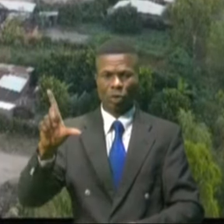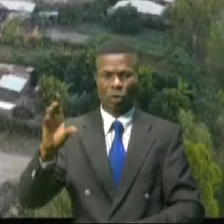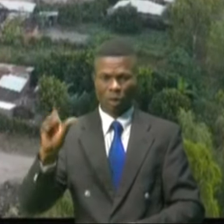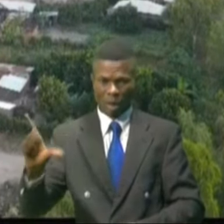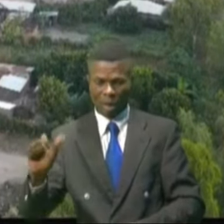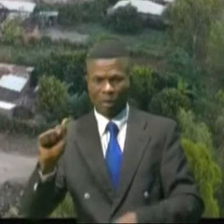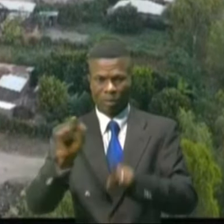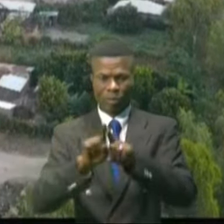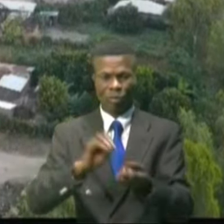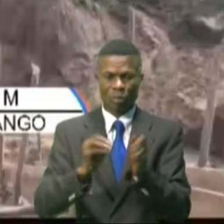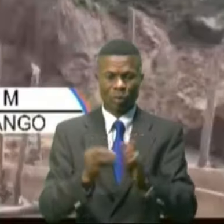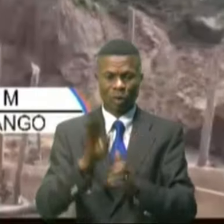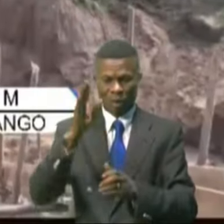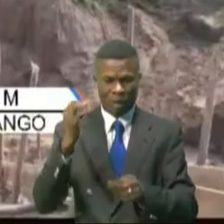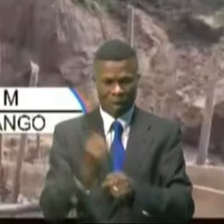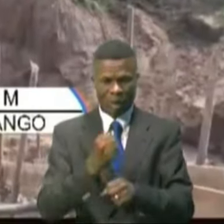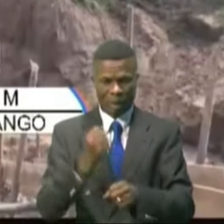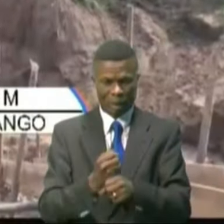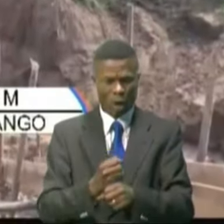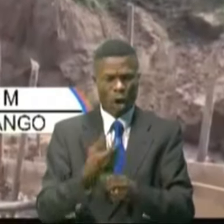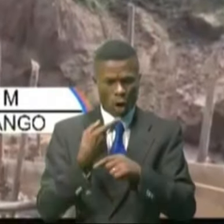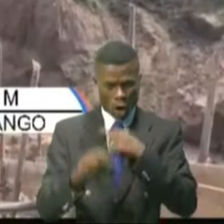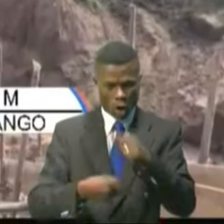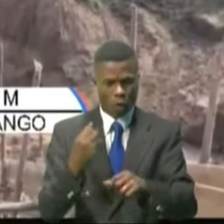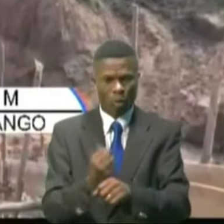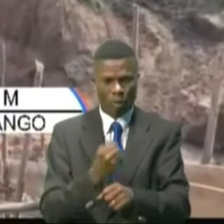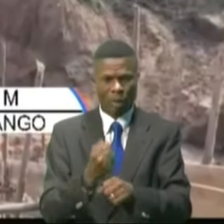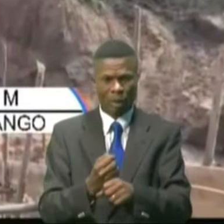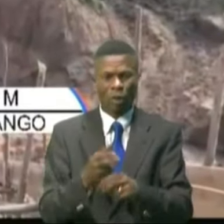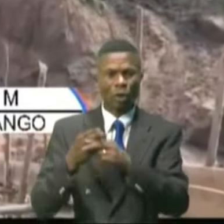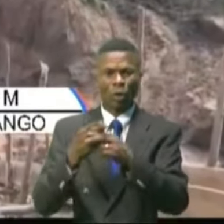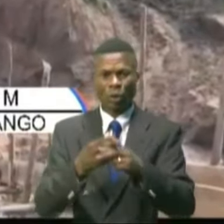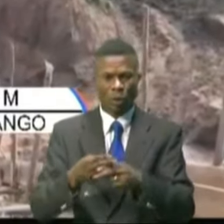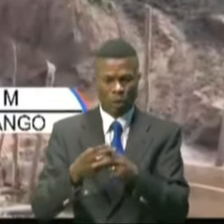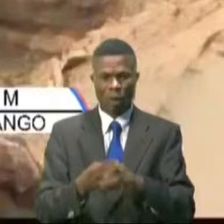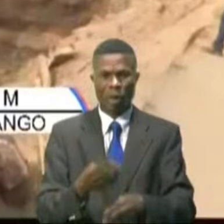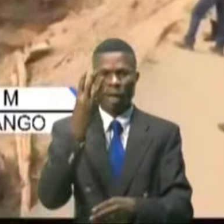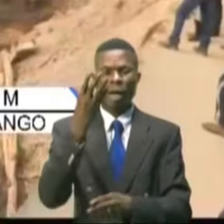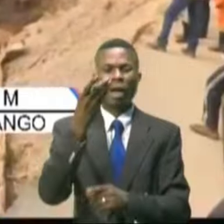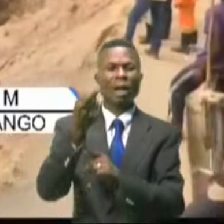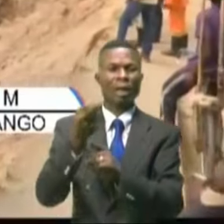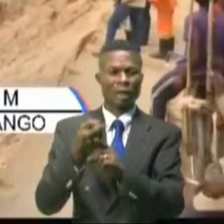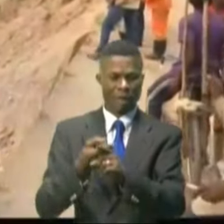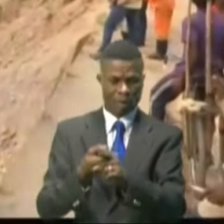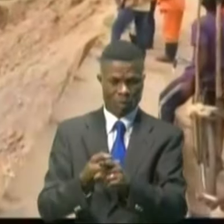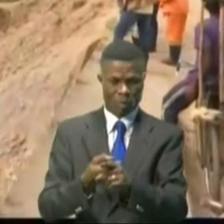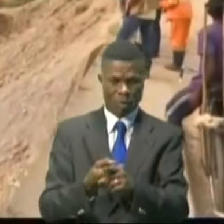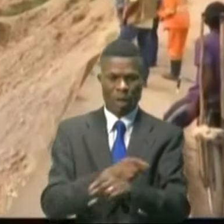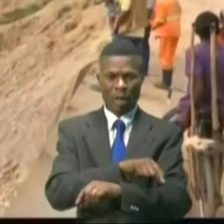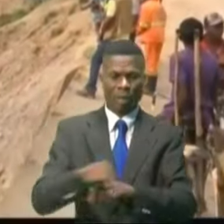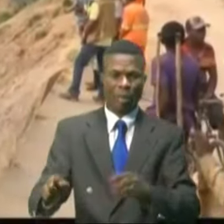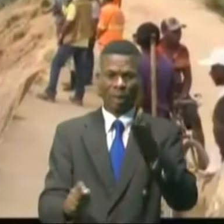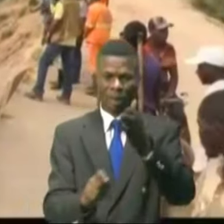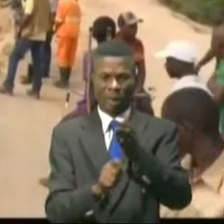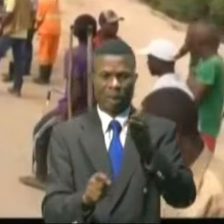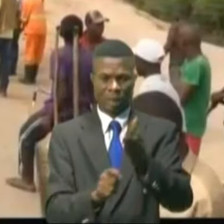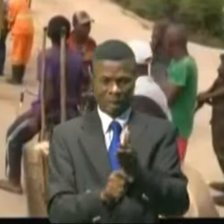numéro 5. Ces travaux en cours d'exécution sont supervisés pour 4 mois par le bureau technique des contrôles